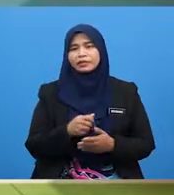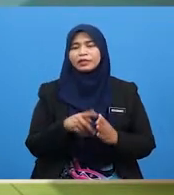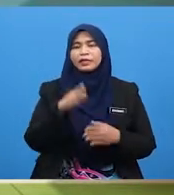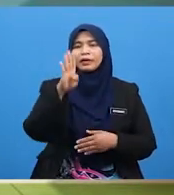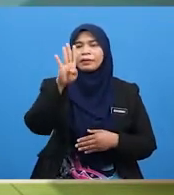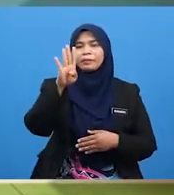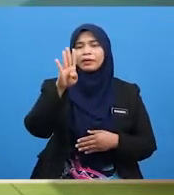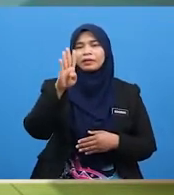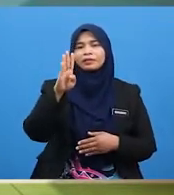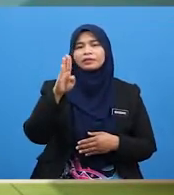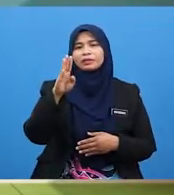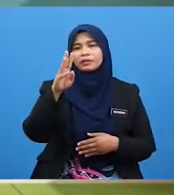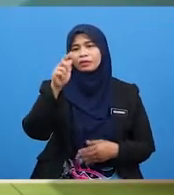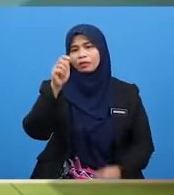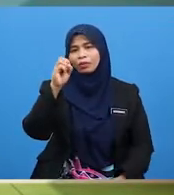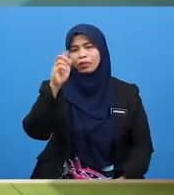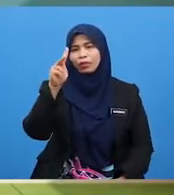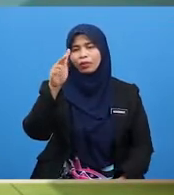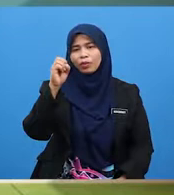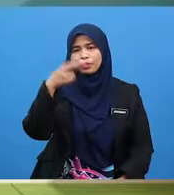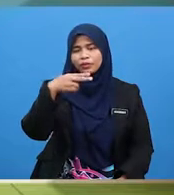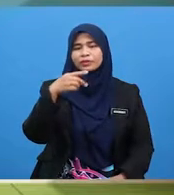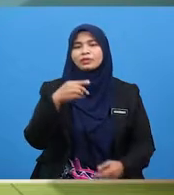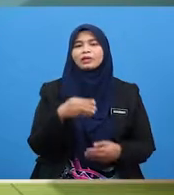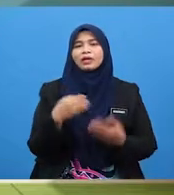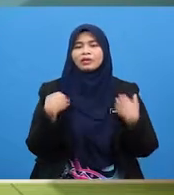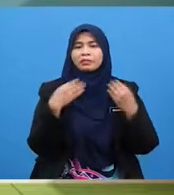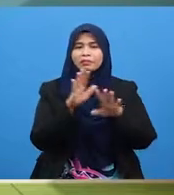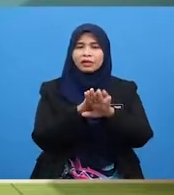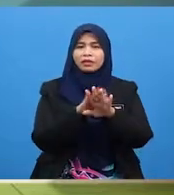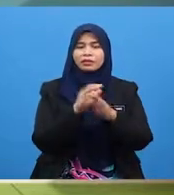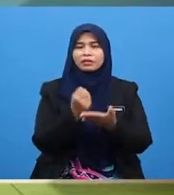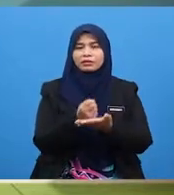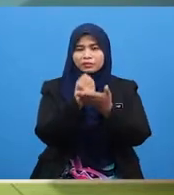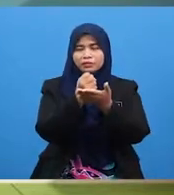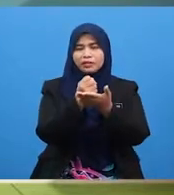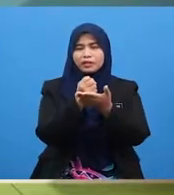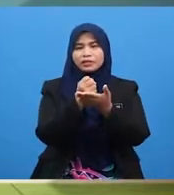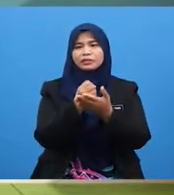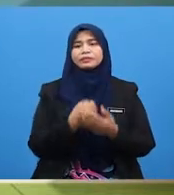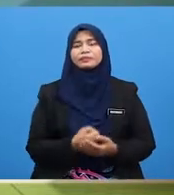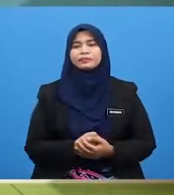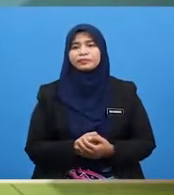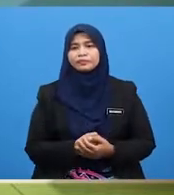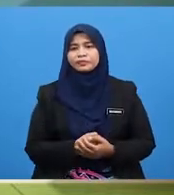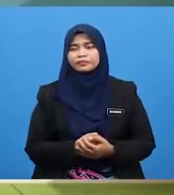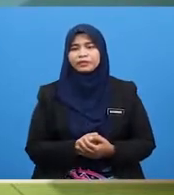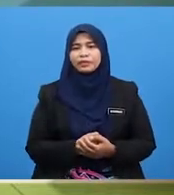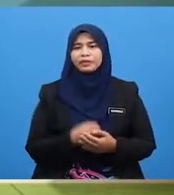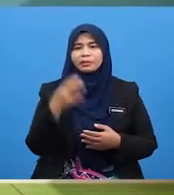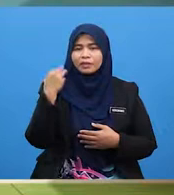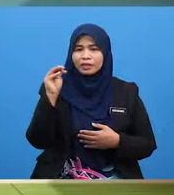ini telah memberikan sumbangan yang besar kepada peradaban umat manusia.